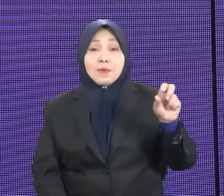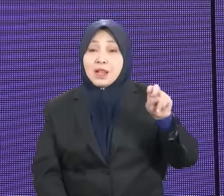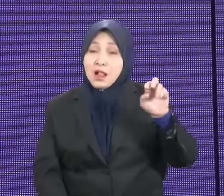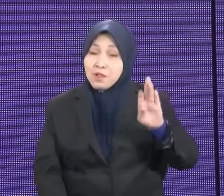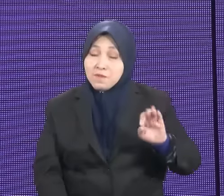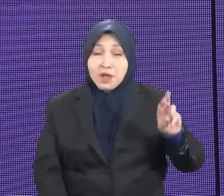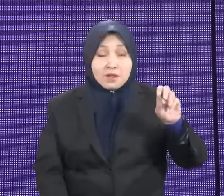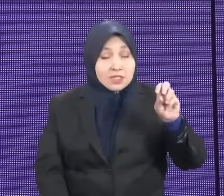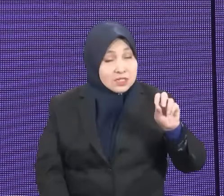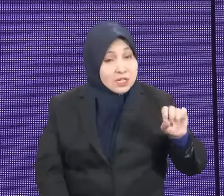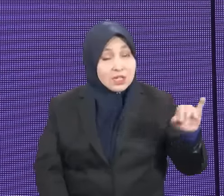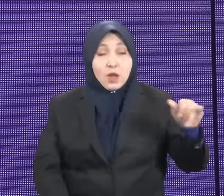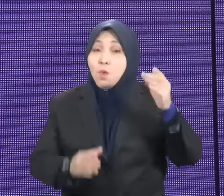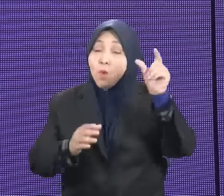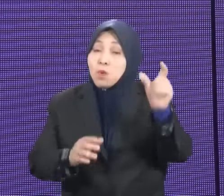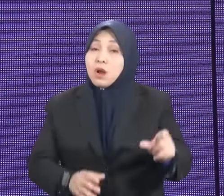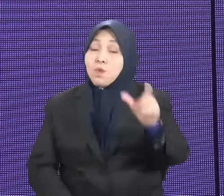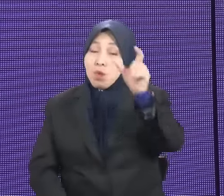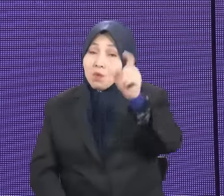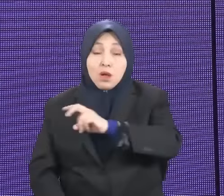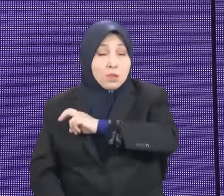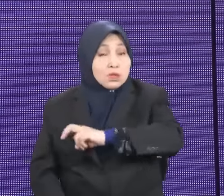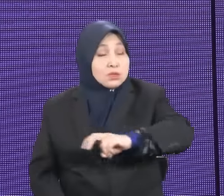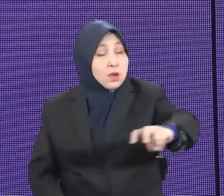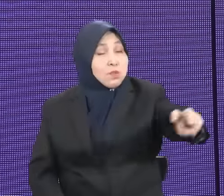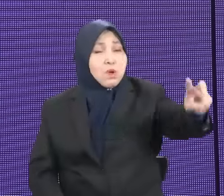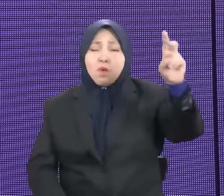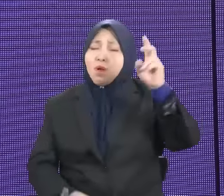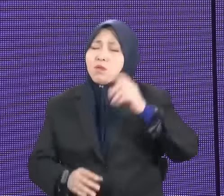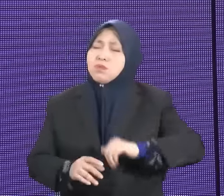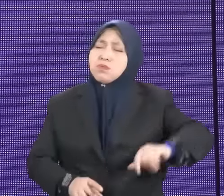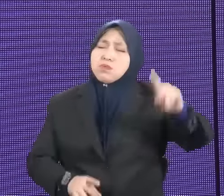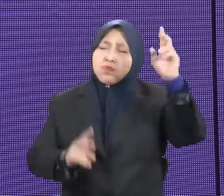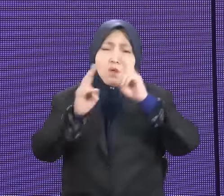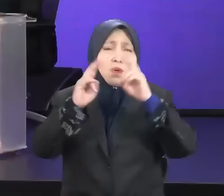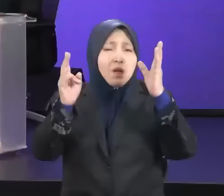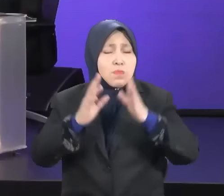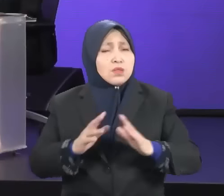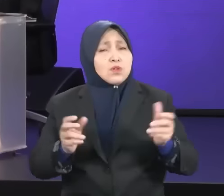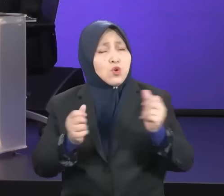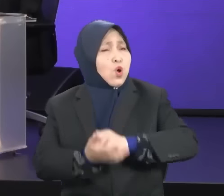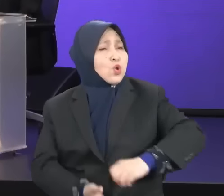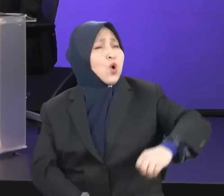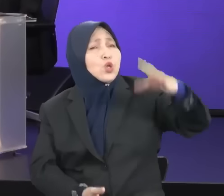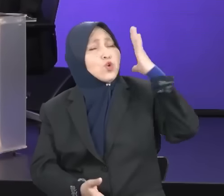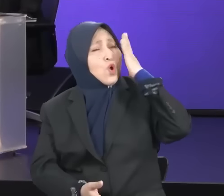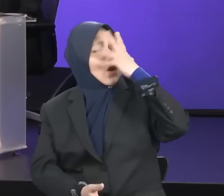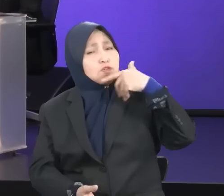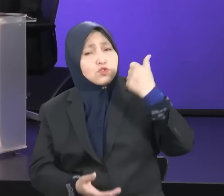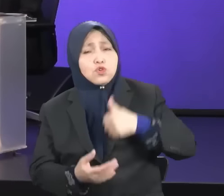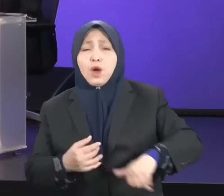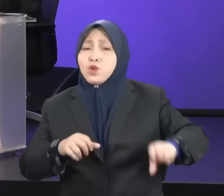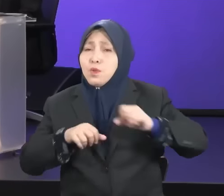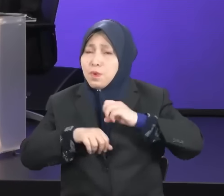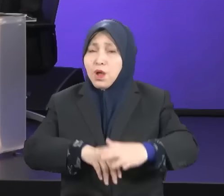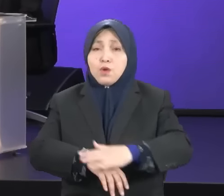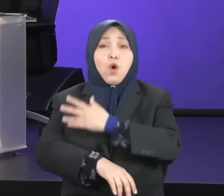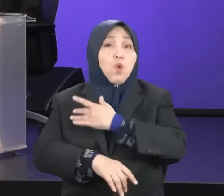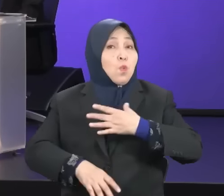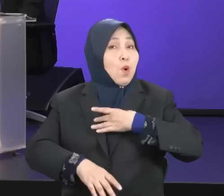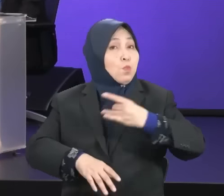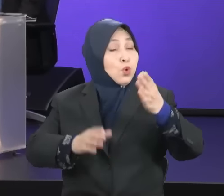ini orang-orang yang musafir Omah itu handsome itu Allahu akbar Allah ada pengaruh peminat